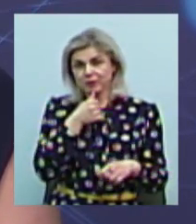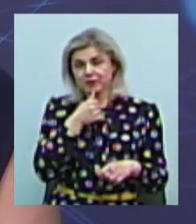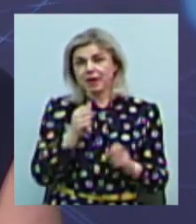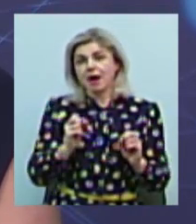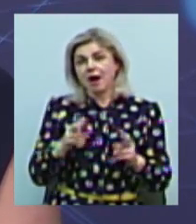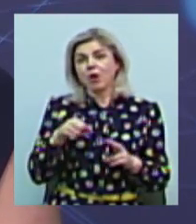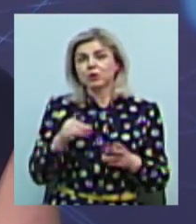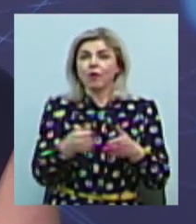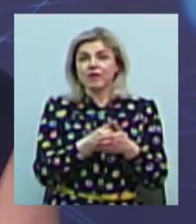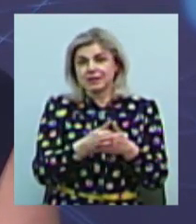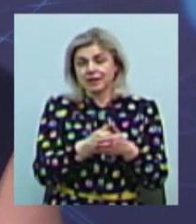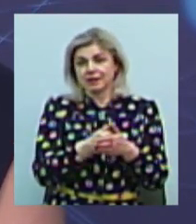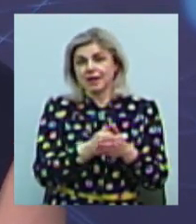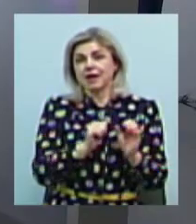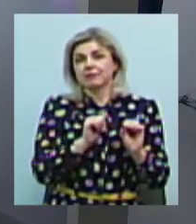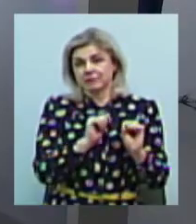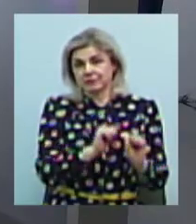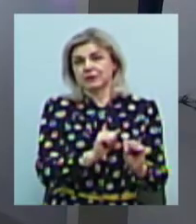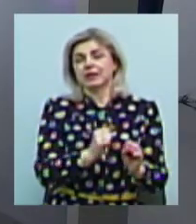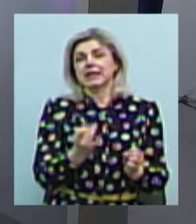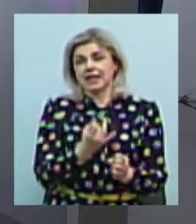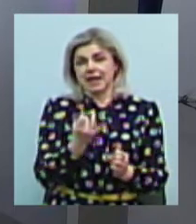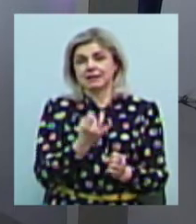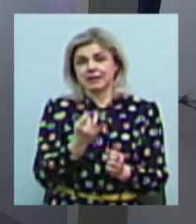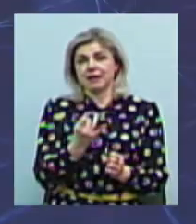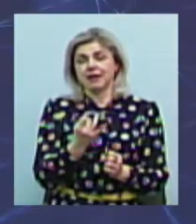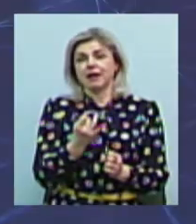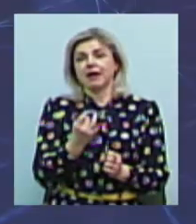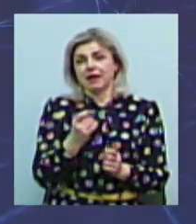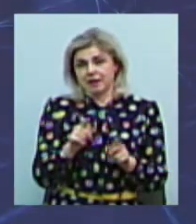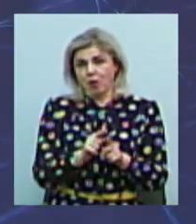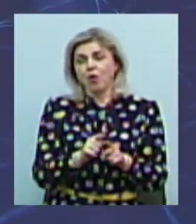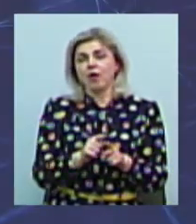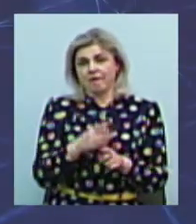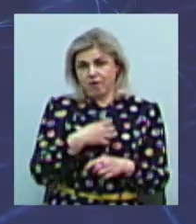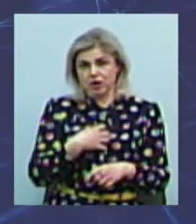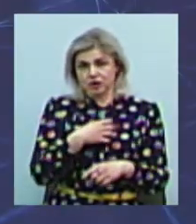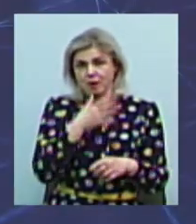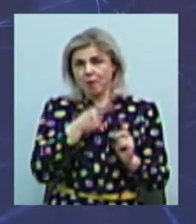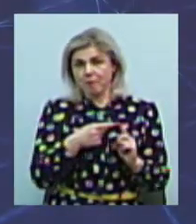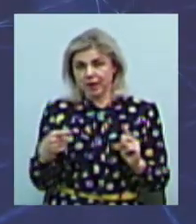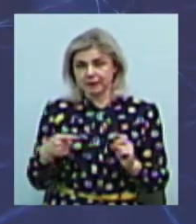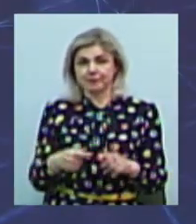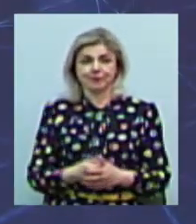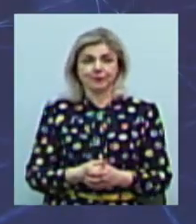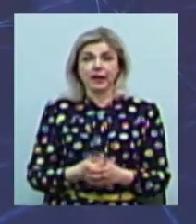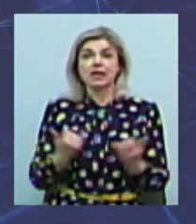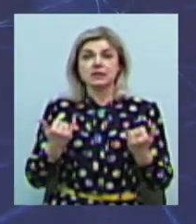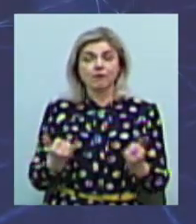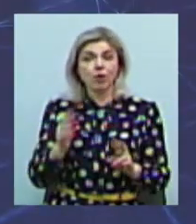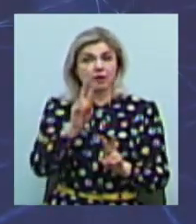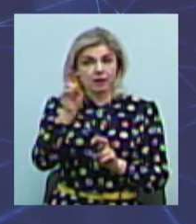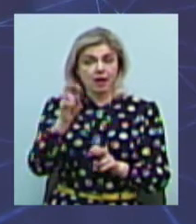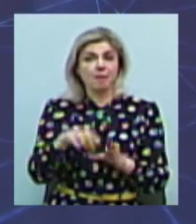якось відстояти інтереси, хоча б в такий гострий момент. До речі, про вибори. Сьогодні тема виборів